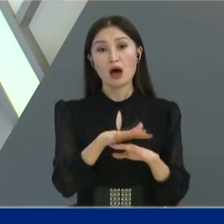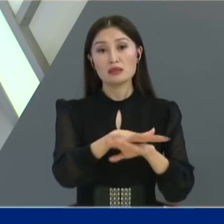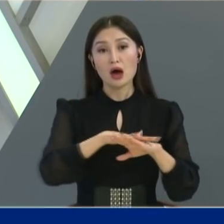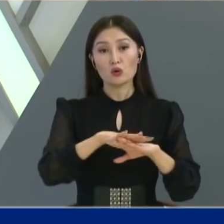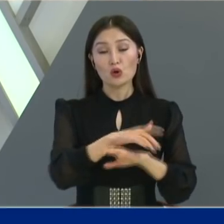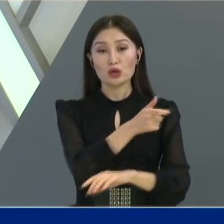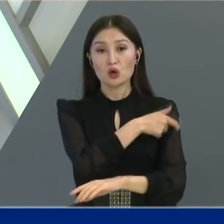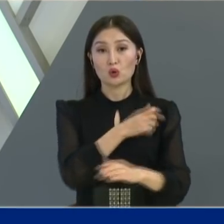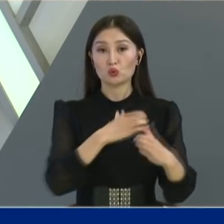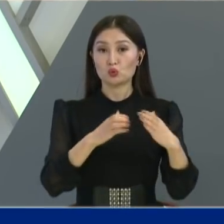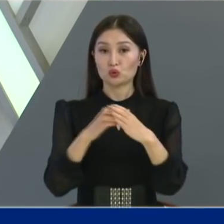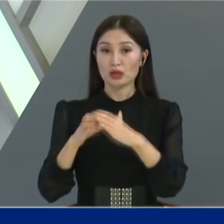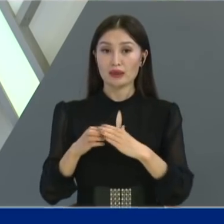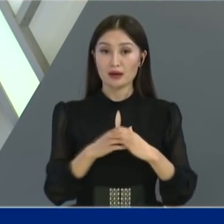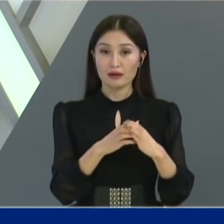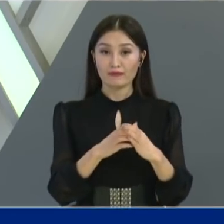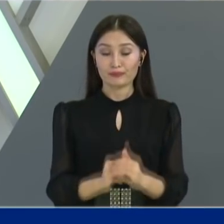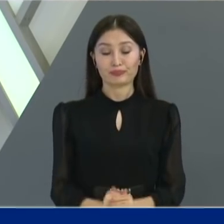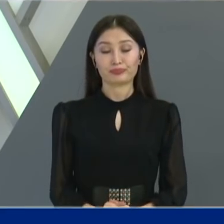дружинников.